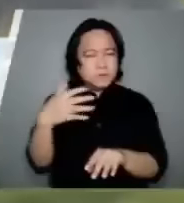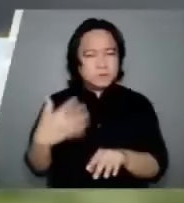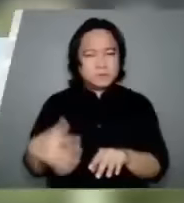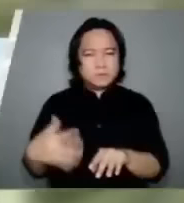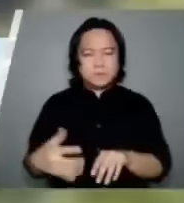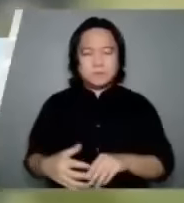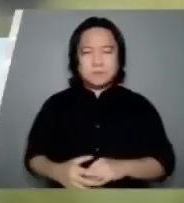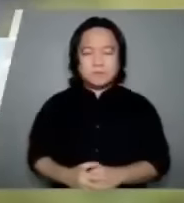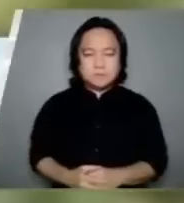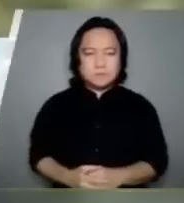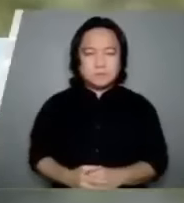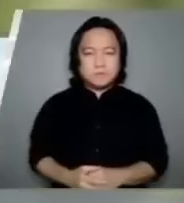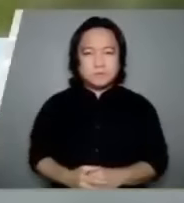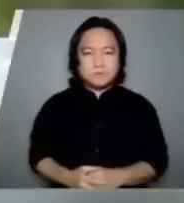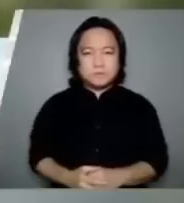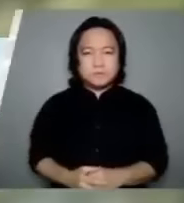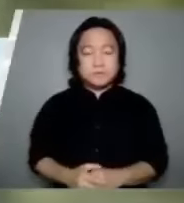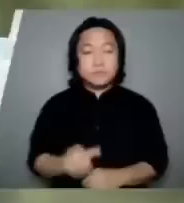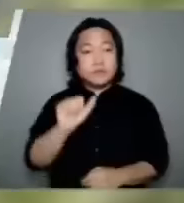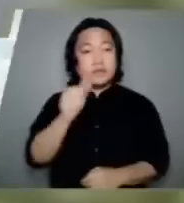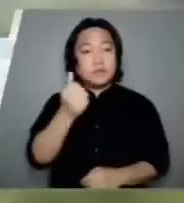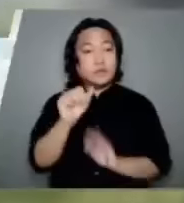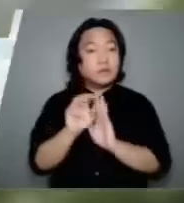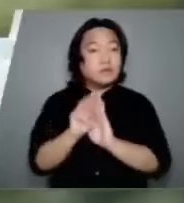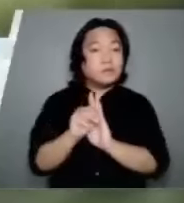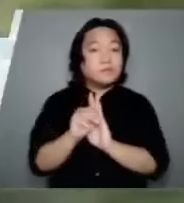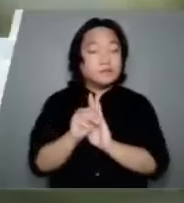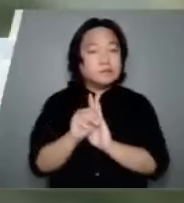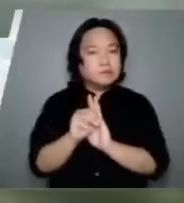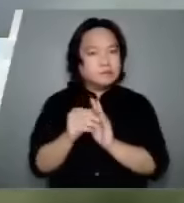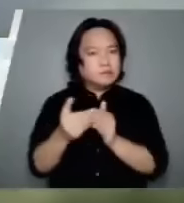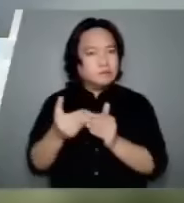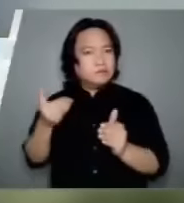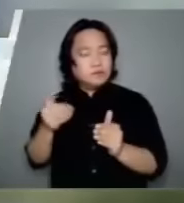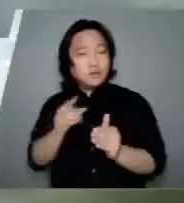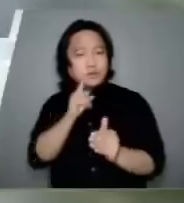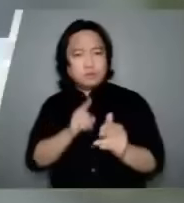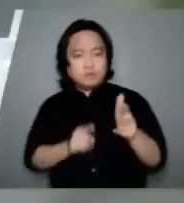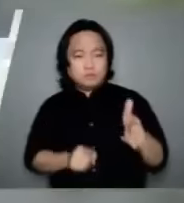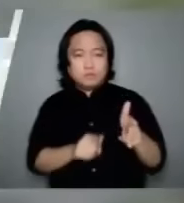So 10 minutes ago, isa lang po yung nasusunog na sasakyan. Ngayon,